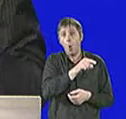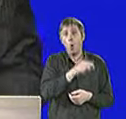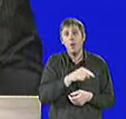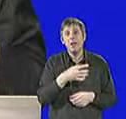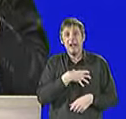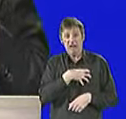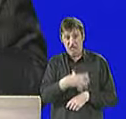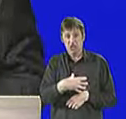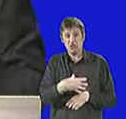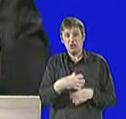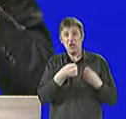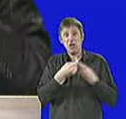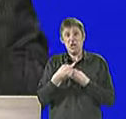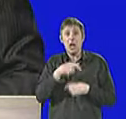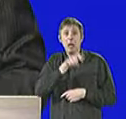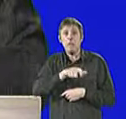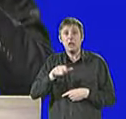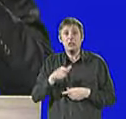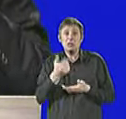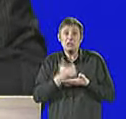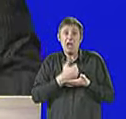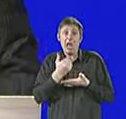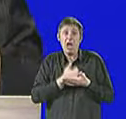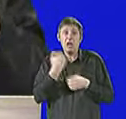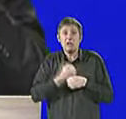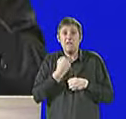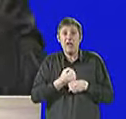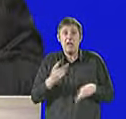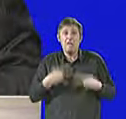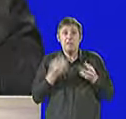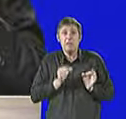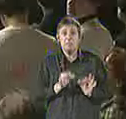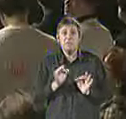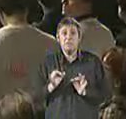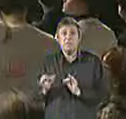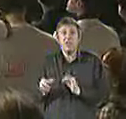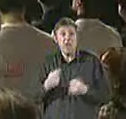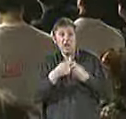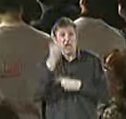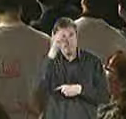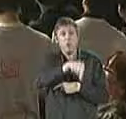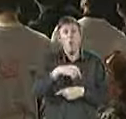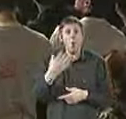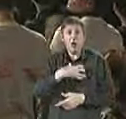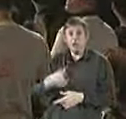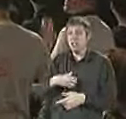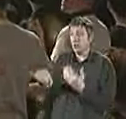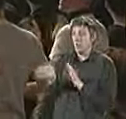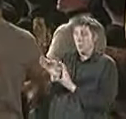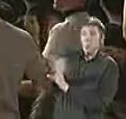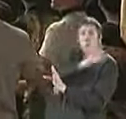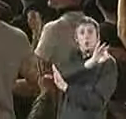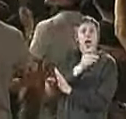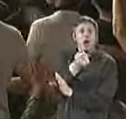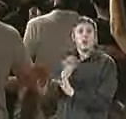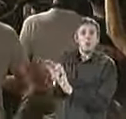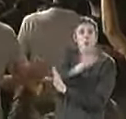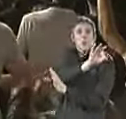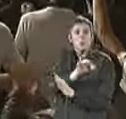veut seulement vivre des revenus de son travail sans rien demander à personne.